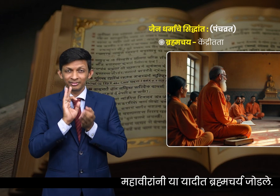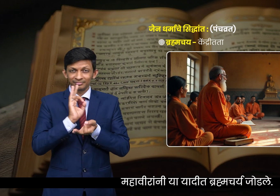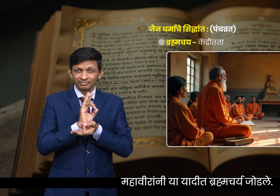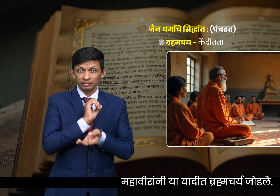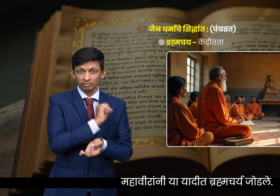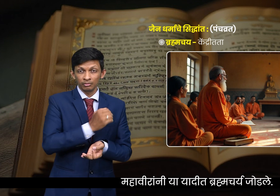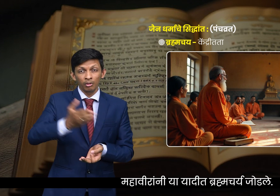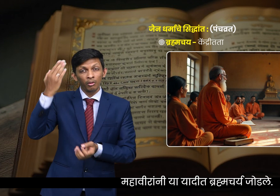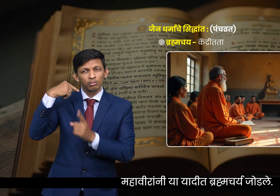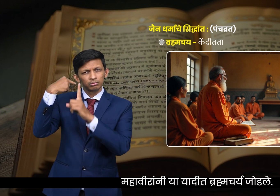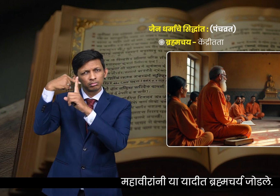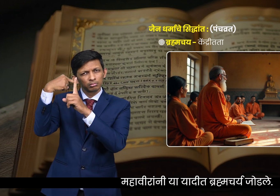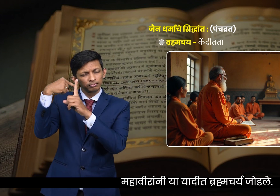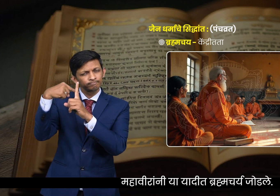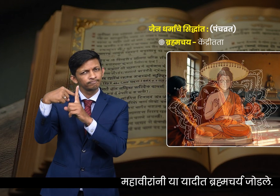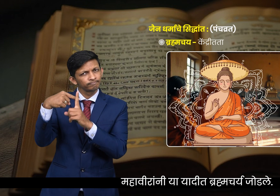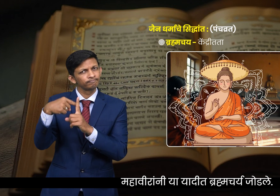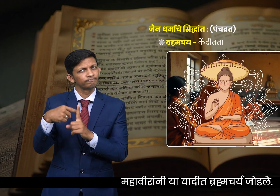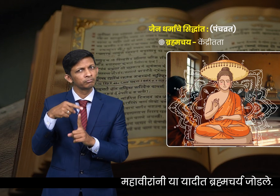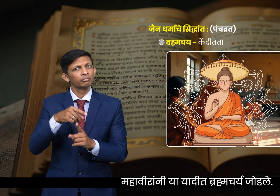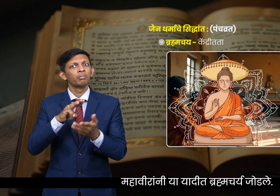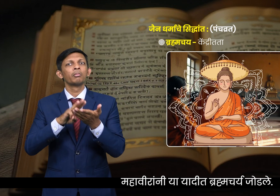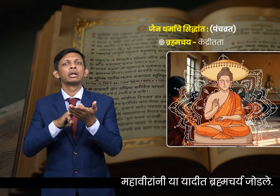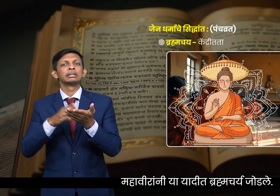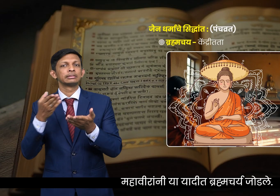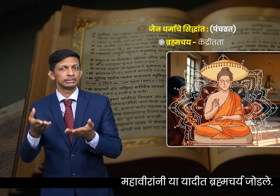महावीरांनी या यादीत ब्रह्मचर्य जोडले.